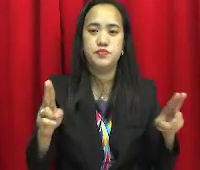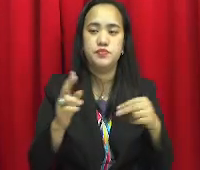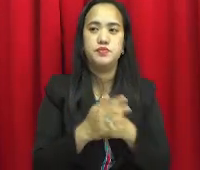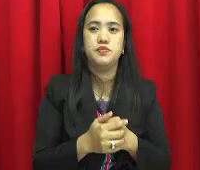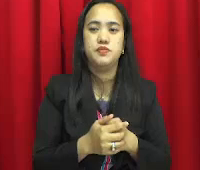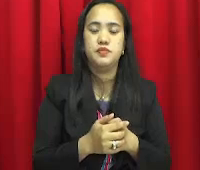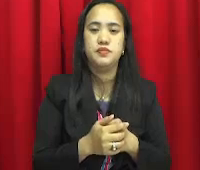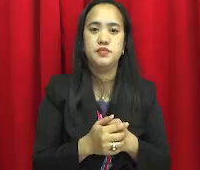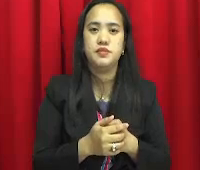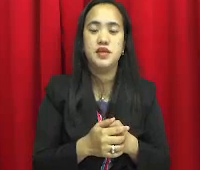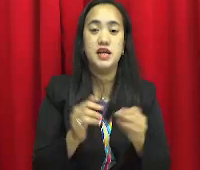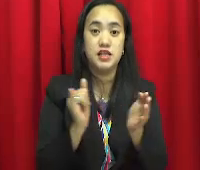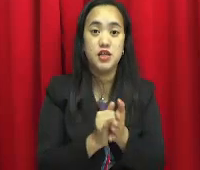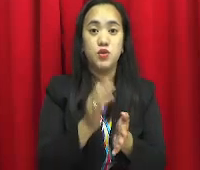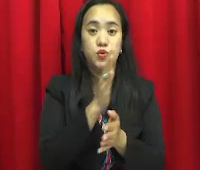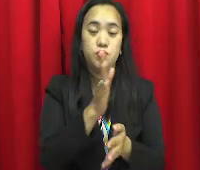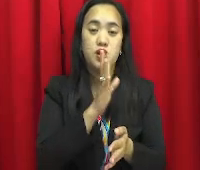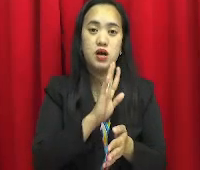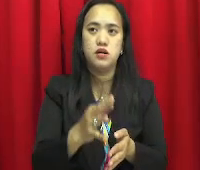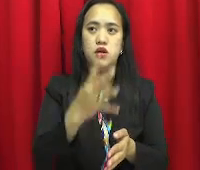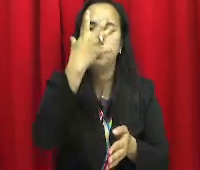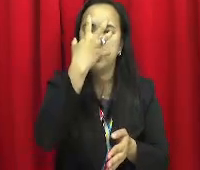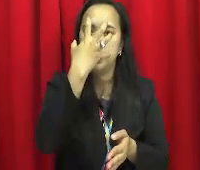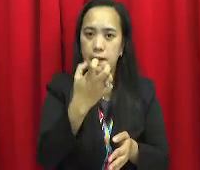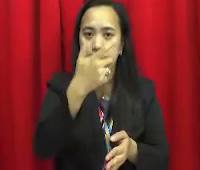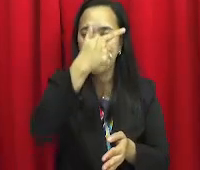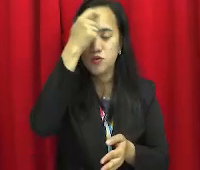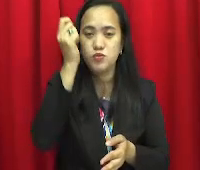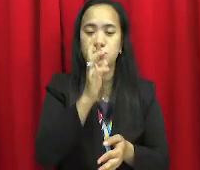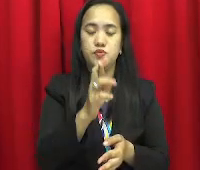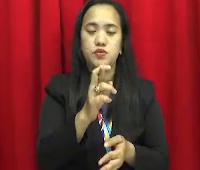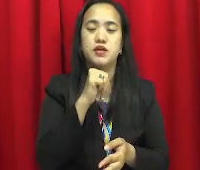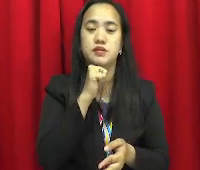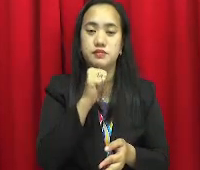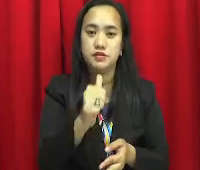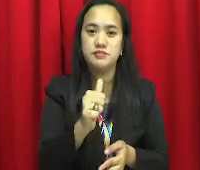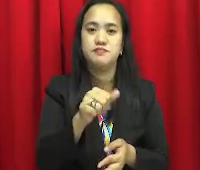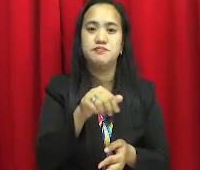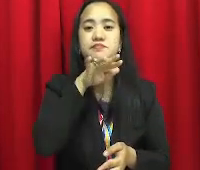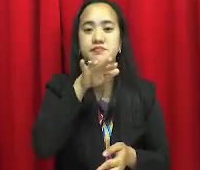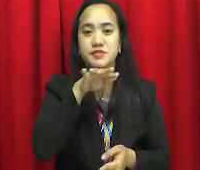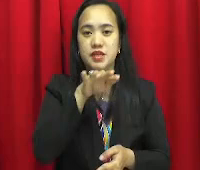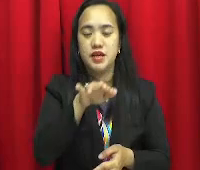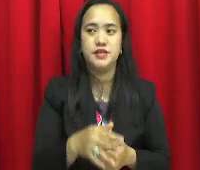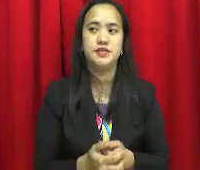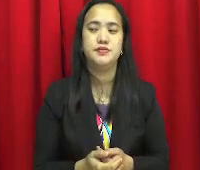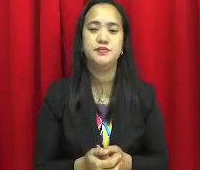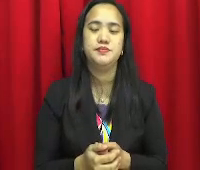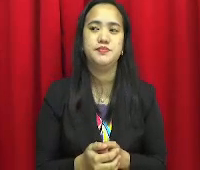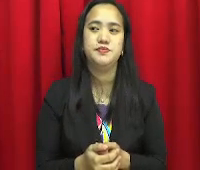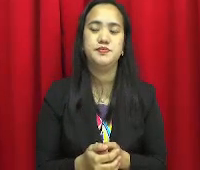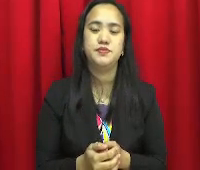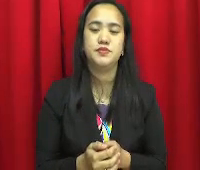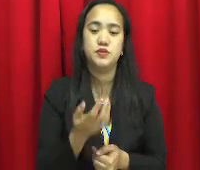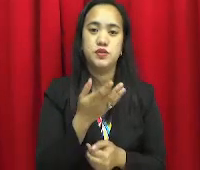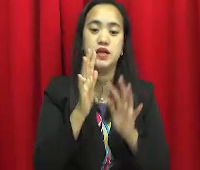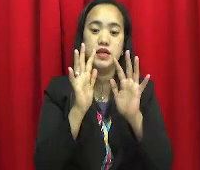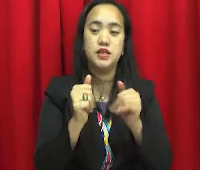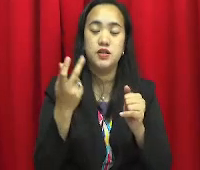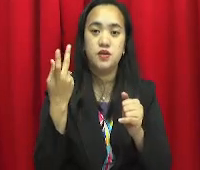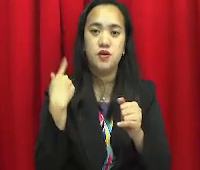hindi ka pagod. Yeah, yeah. Oo. At nalalambing mo yung asawa mo ng mas matagal kasi, wow,